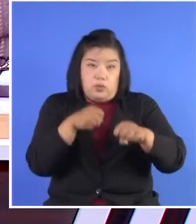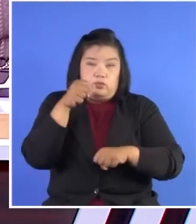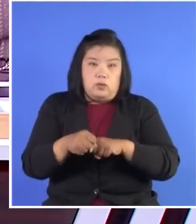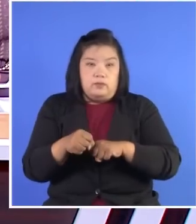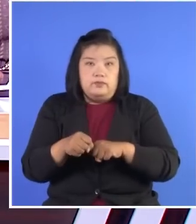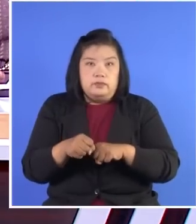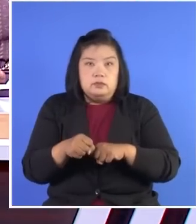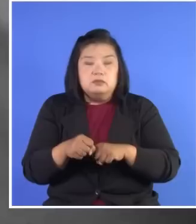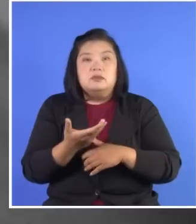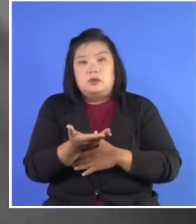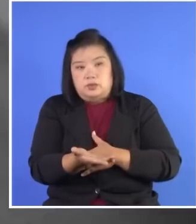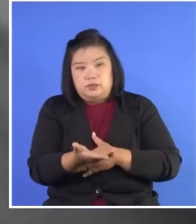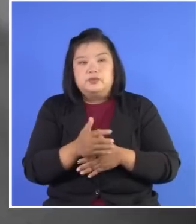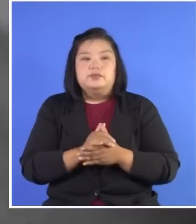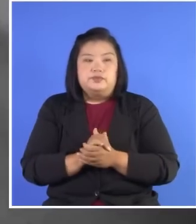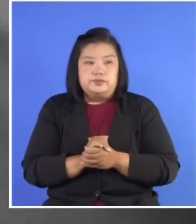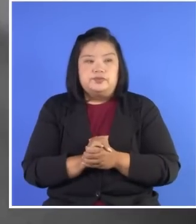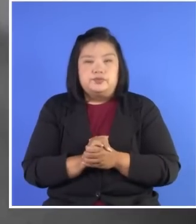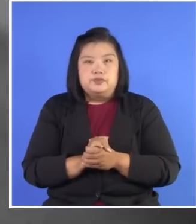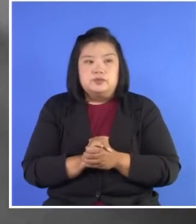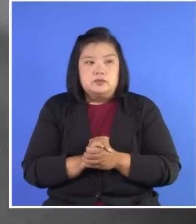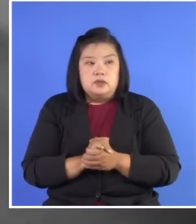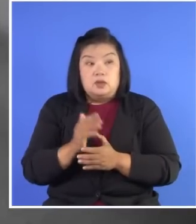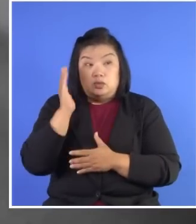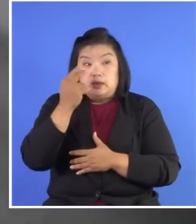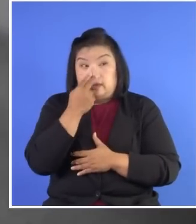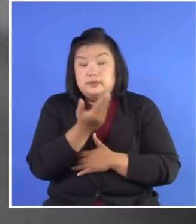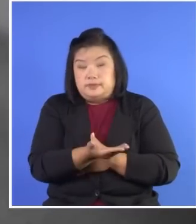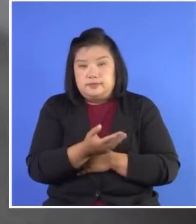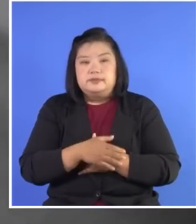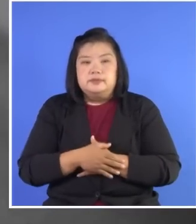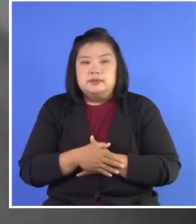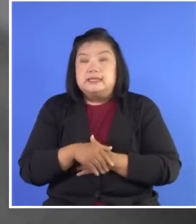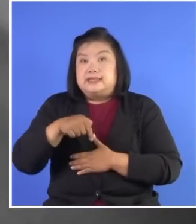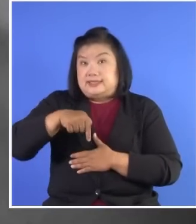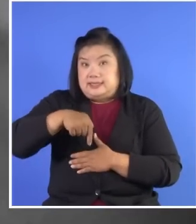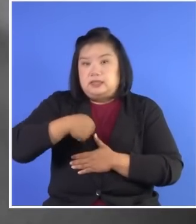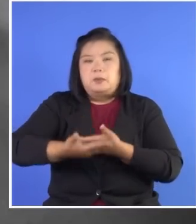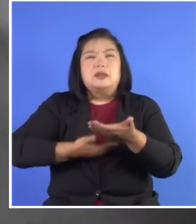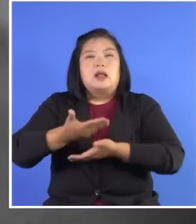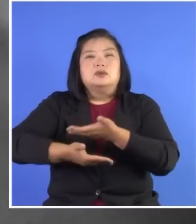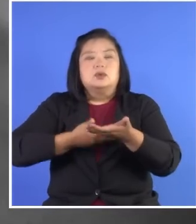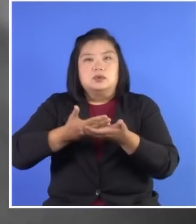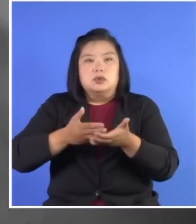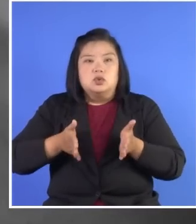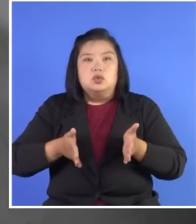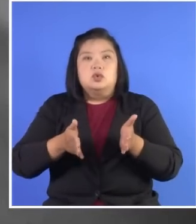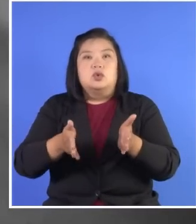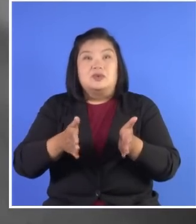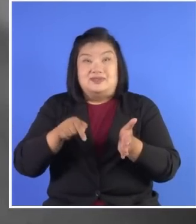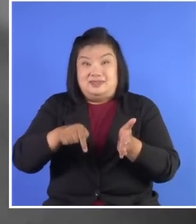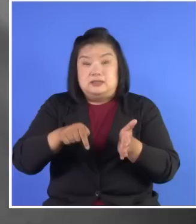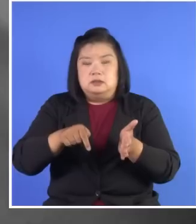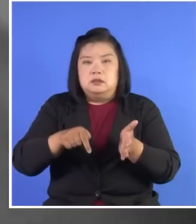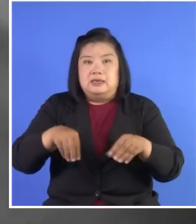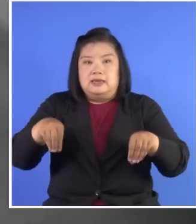ที่ตู้ atmนั่นแหละค่ะเขาบันทึกเหตุการณ์ไว้ได้ชายคนนี้เนี่ยนะมาที่ตลาดสดพลอยจ๋าพื้นที่ถนน 4วาพาสวัสดิ์